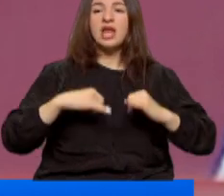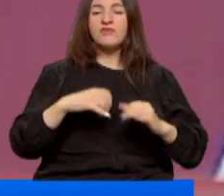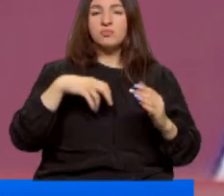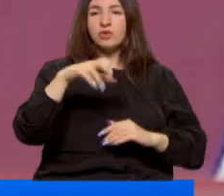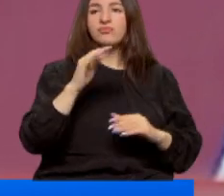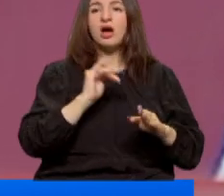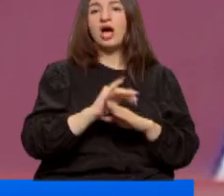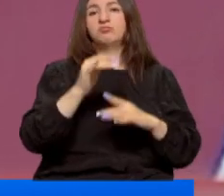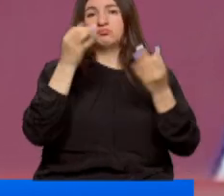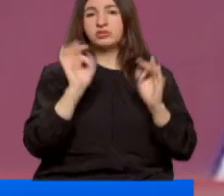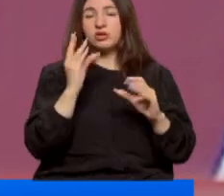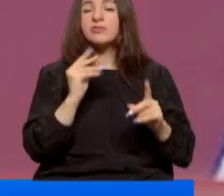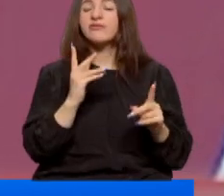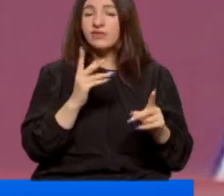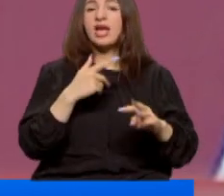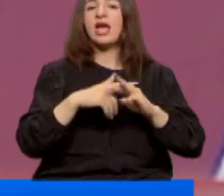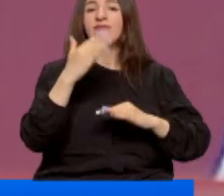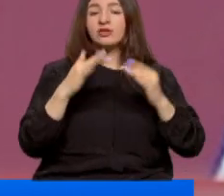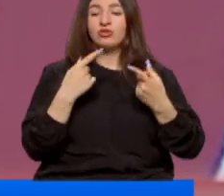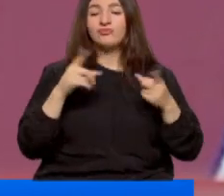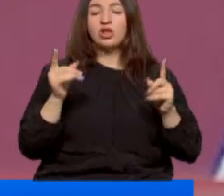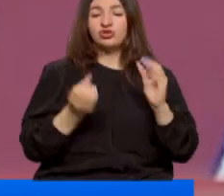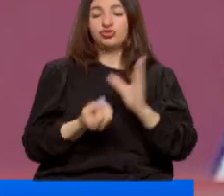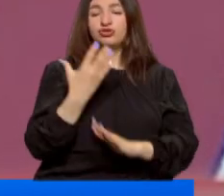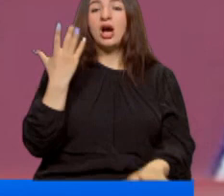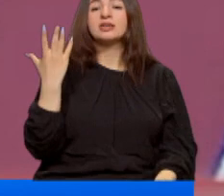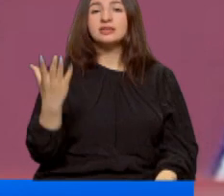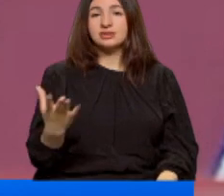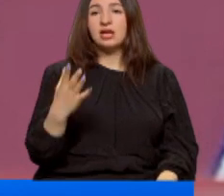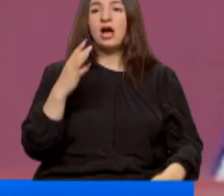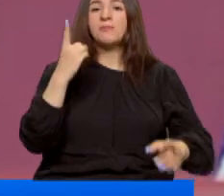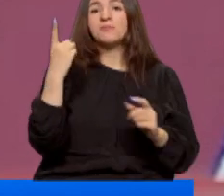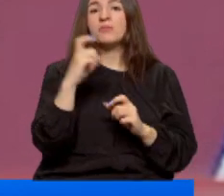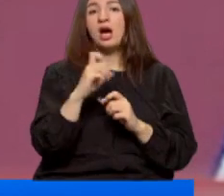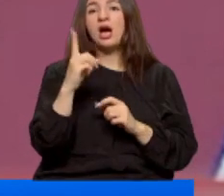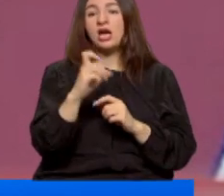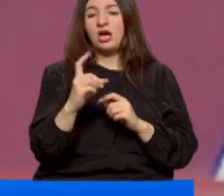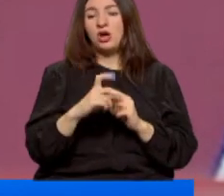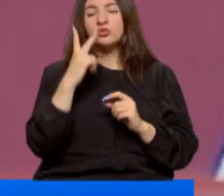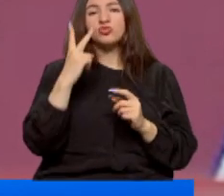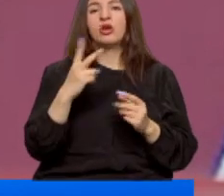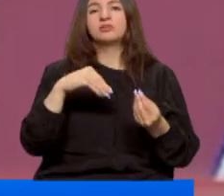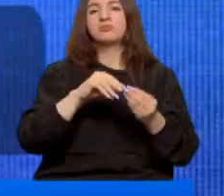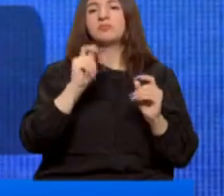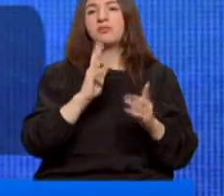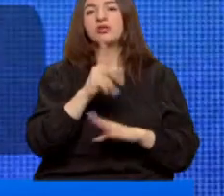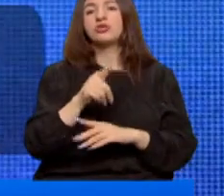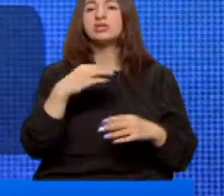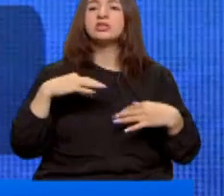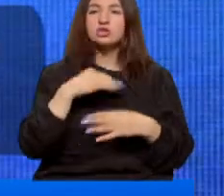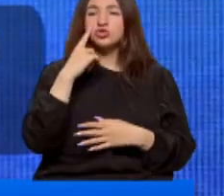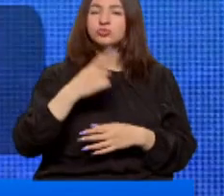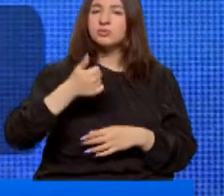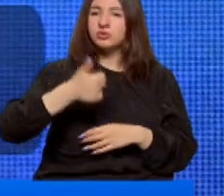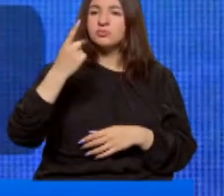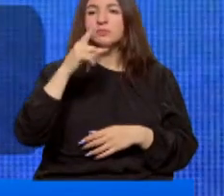hayata geçirmek ve enflasyon farkı oluşması durumunda aylık mahsuplaşma yapmaktan geçmektedir. Sayın